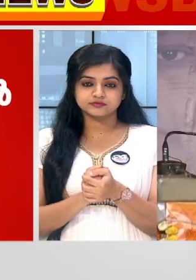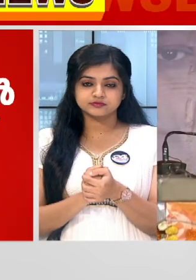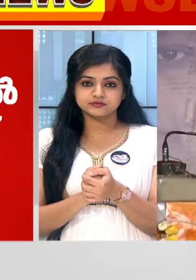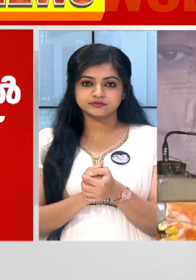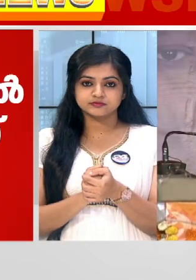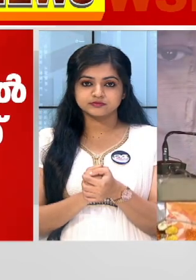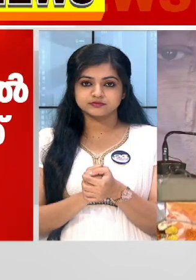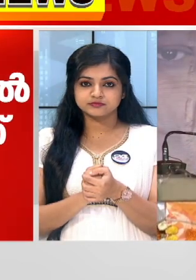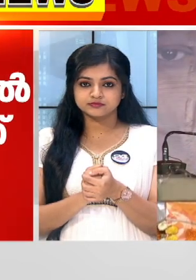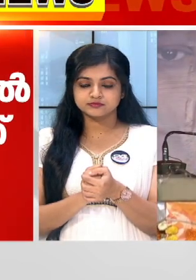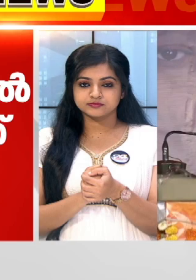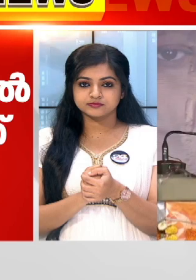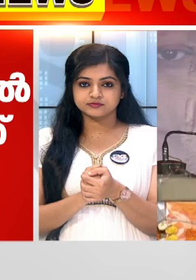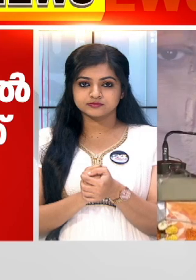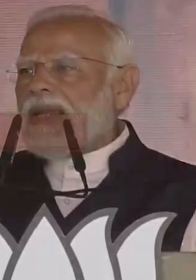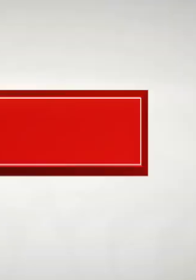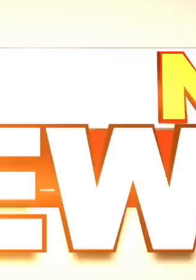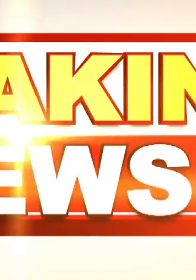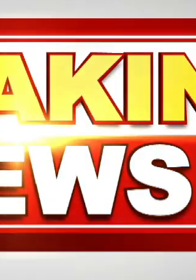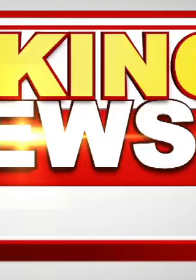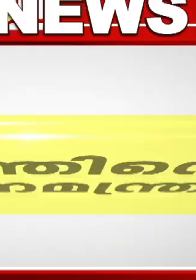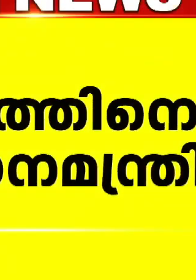मां, माटी,